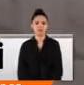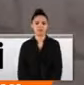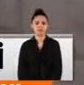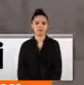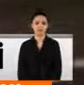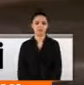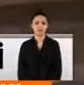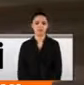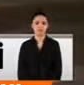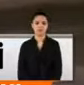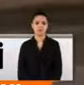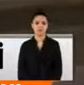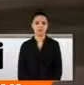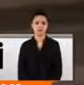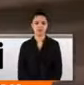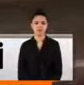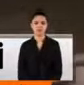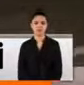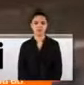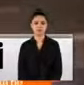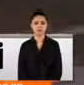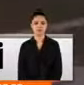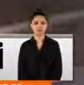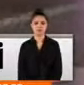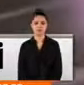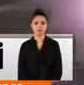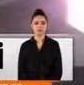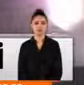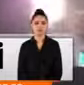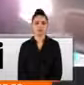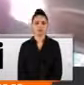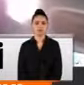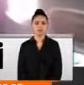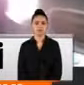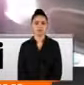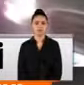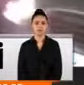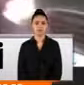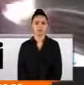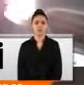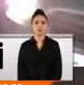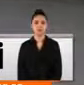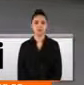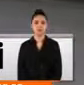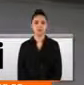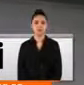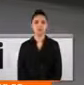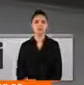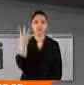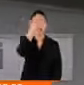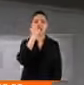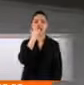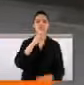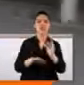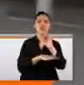döndü, neredeyse. Teyzem de benim onu kaçırdığımı zannediyor herhalde. He. Bu araba ambulans değil, ben gitmem. Şöyle sen böyle indi, aşağı doğru kaçıyor. Karabük'te